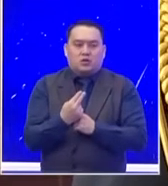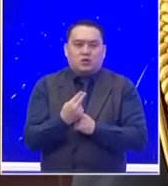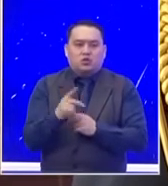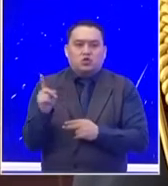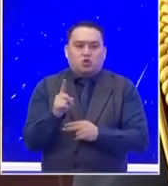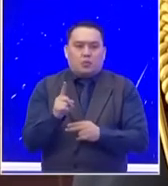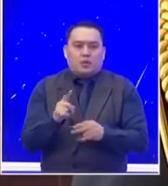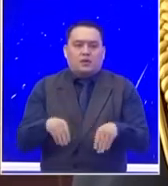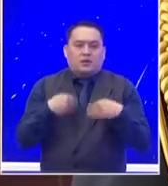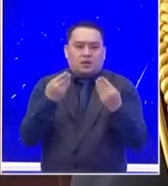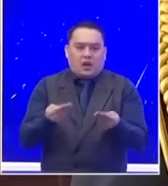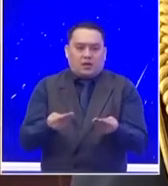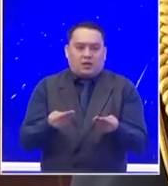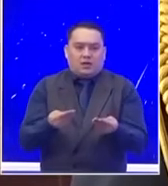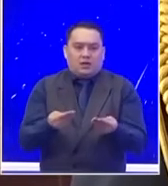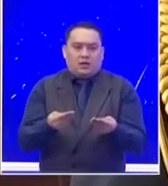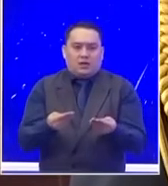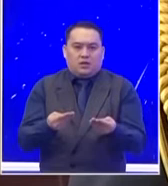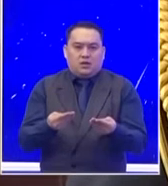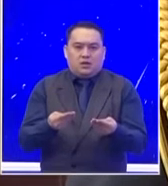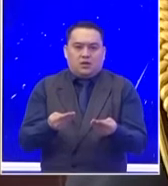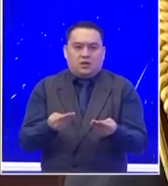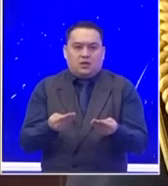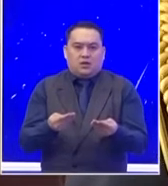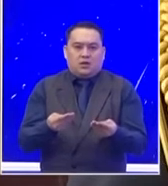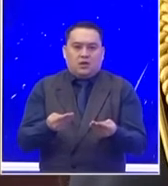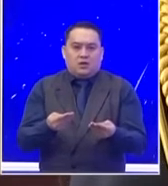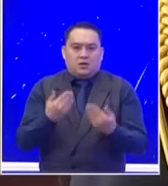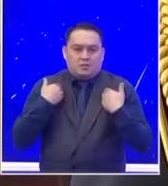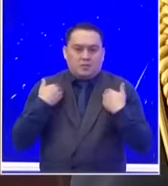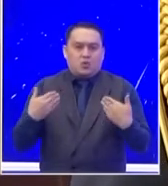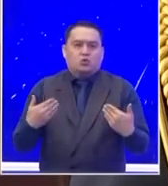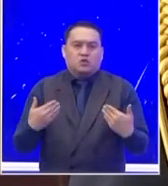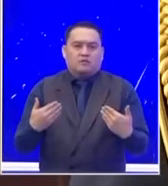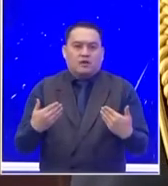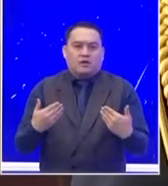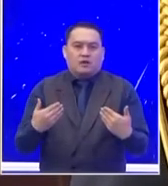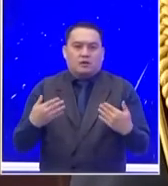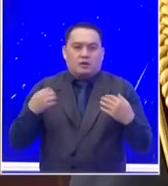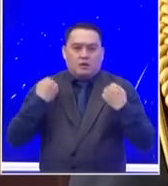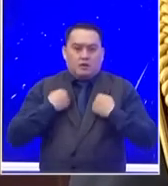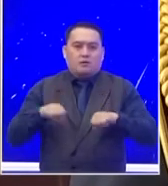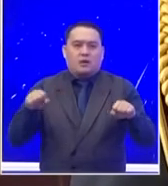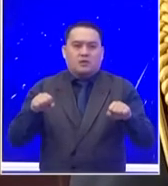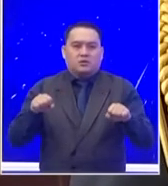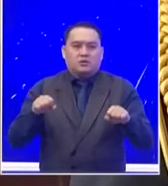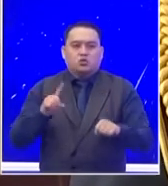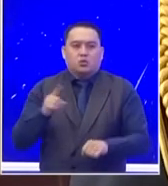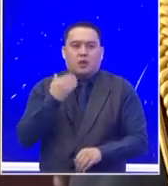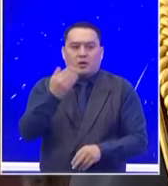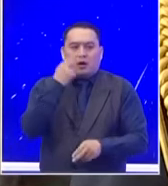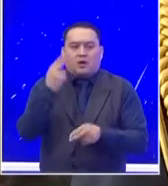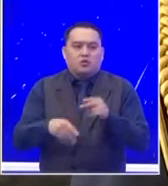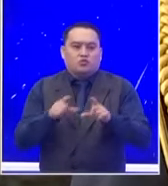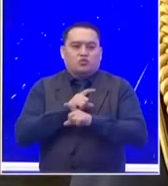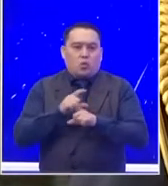чтобы дать им, как говорится, мужество, храбрости, чтобы они по окончании